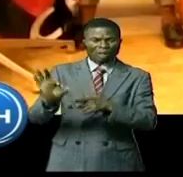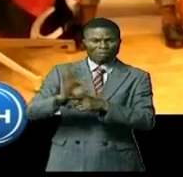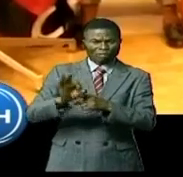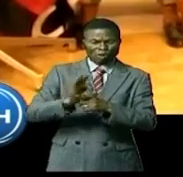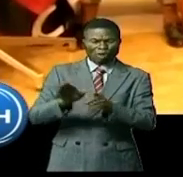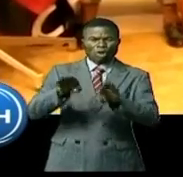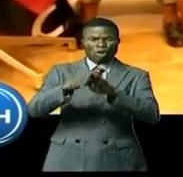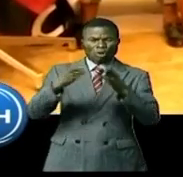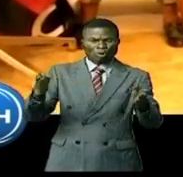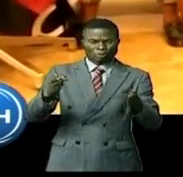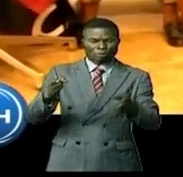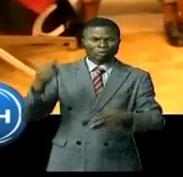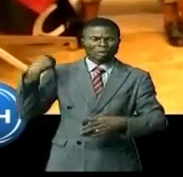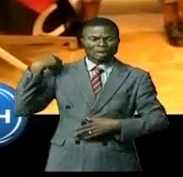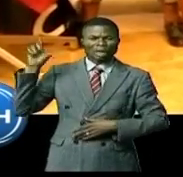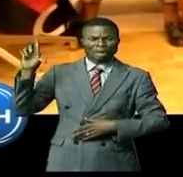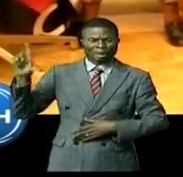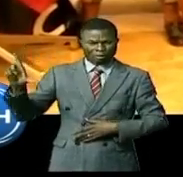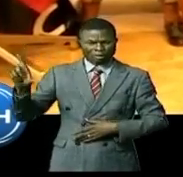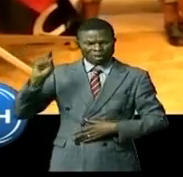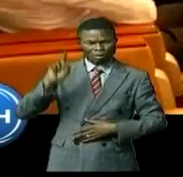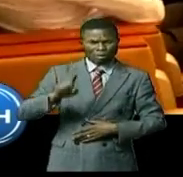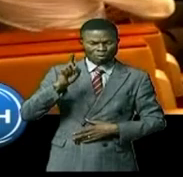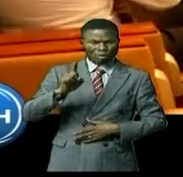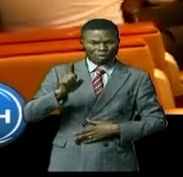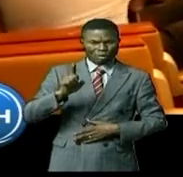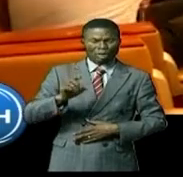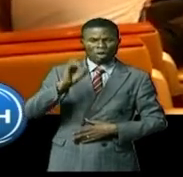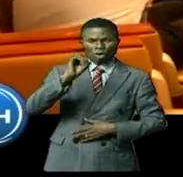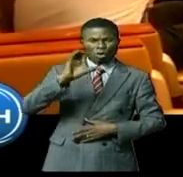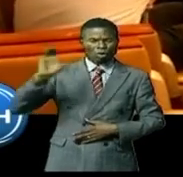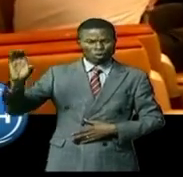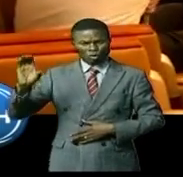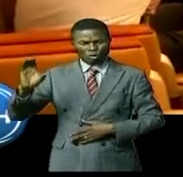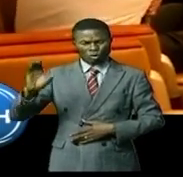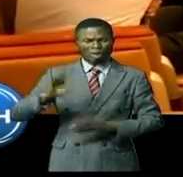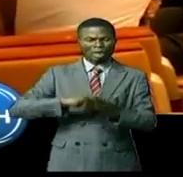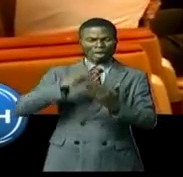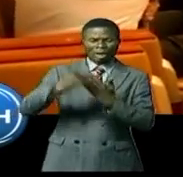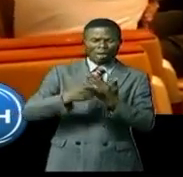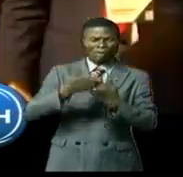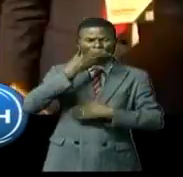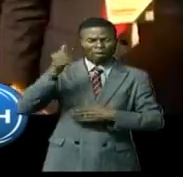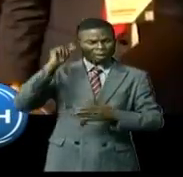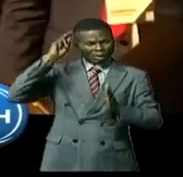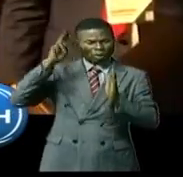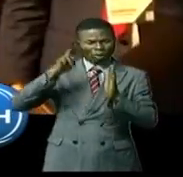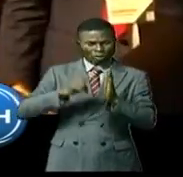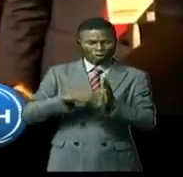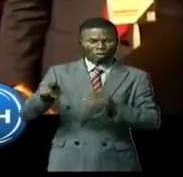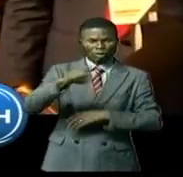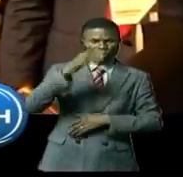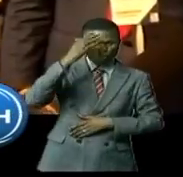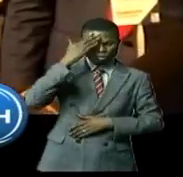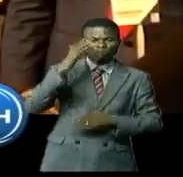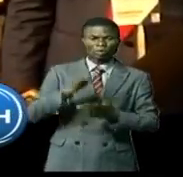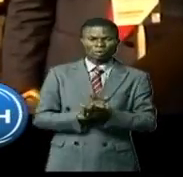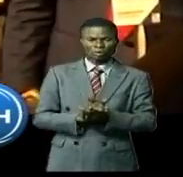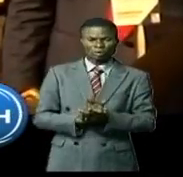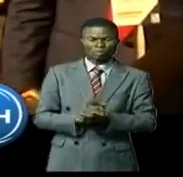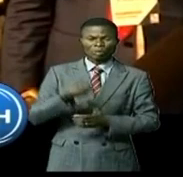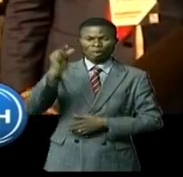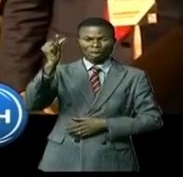lancement, Gabriel Lubiba dévoile la part de l'OCC dans le plan ambitieux du gouvernement. Comme vous le savez, nos